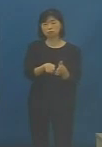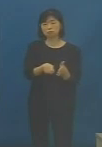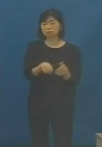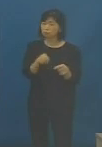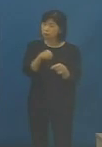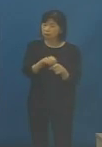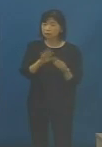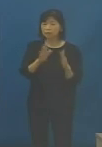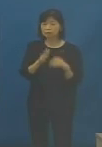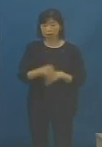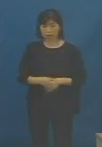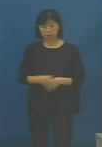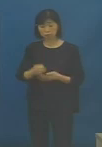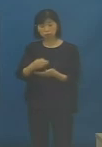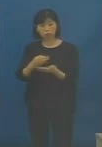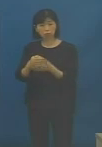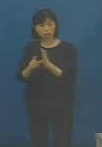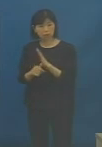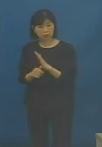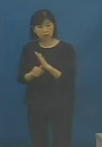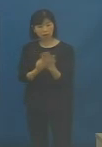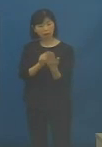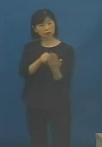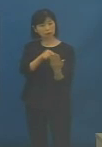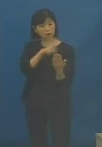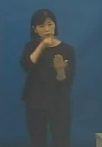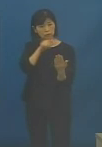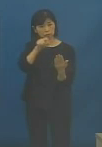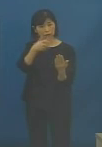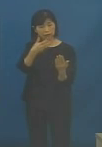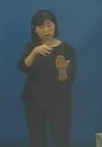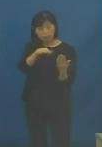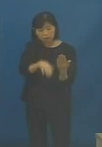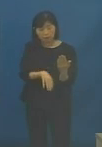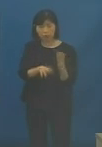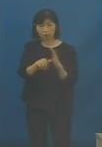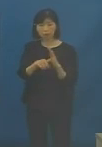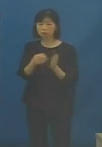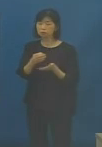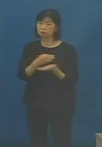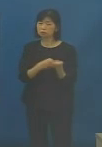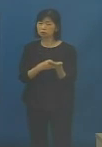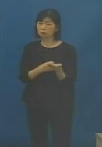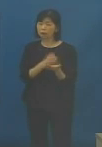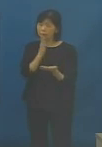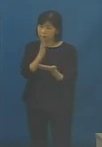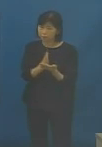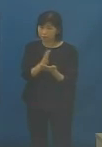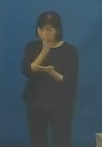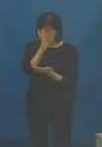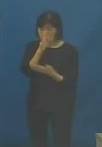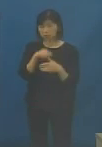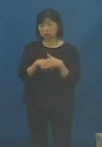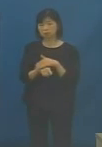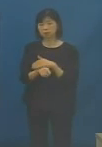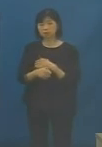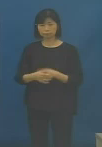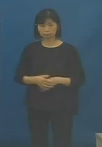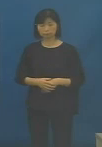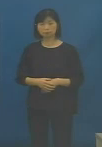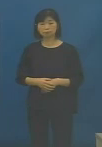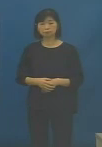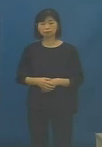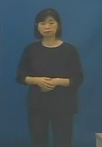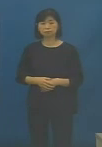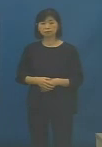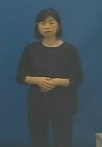際に相手が18歳未満であれば売るのはやめてくださいということです。で、そうすると皆さん